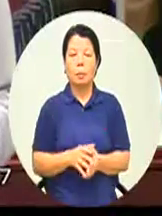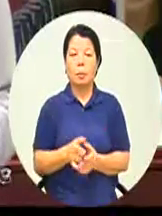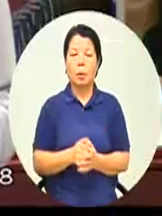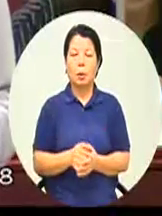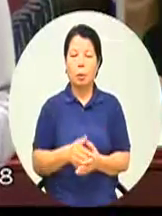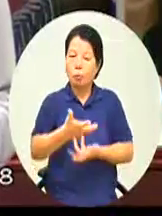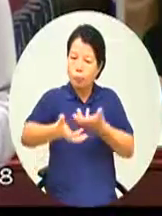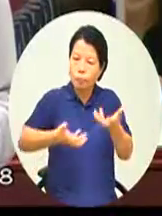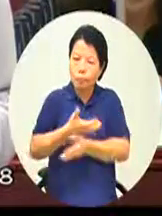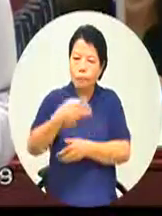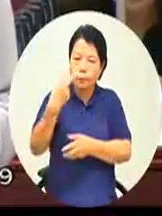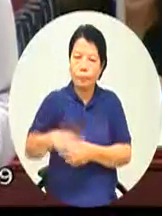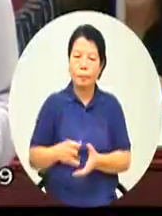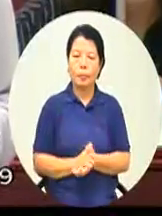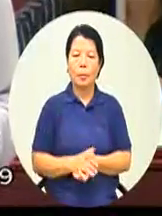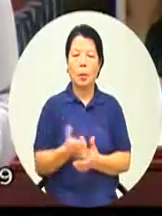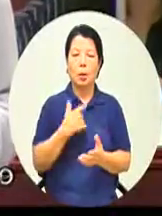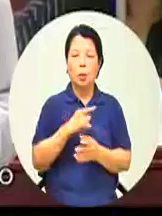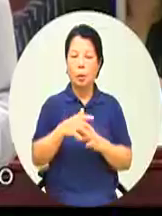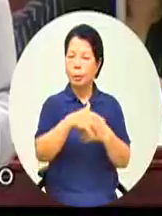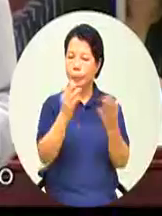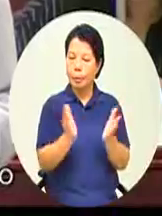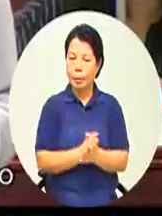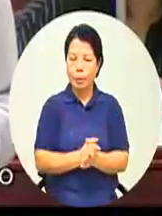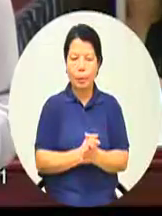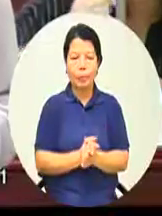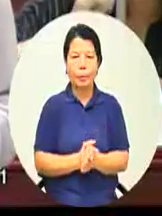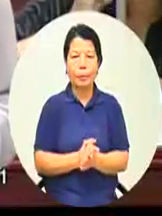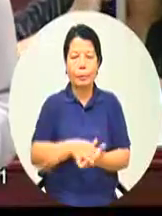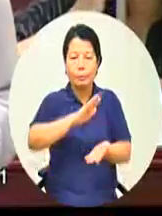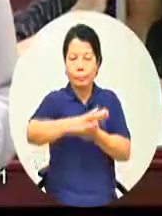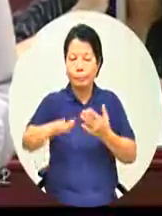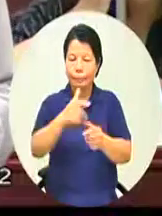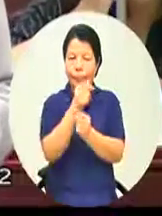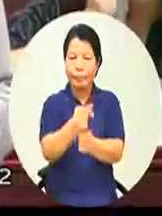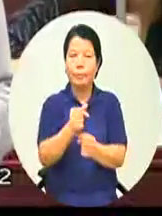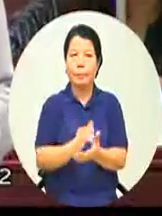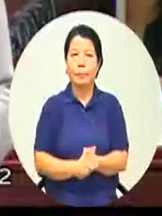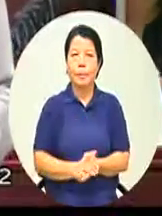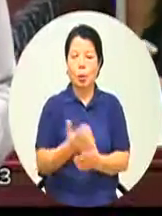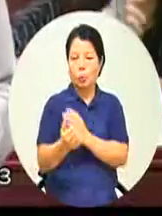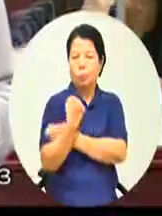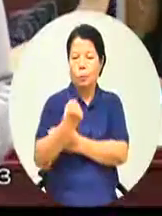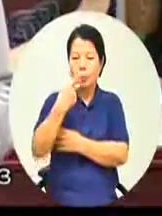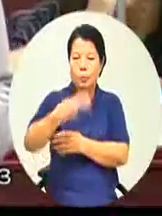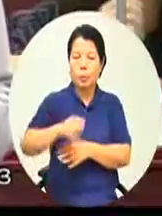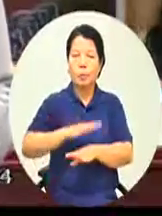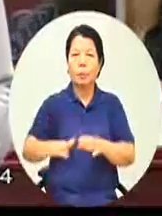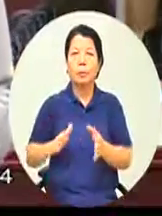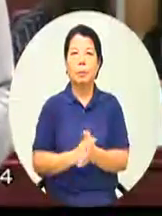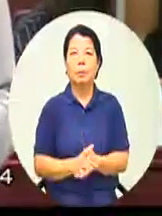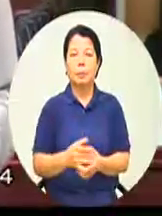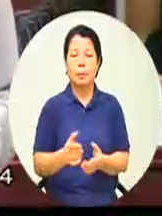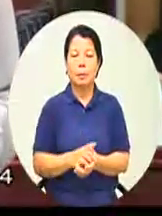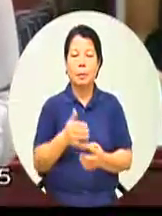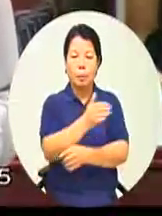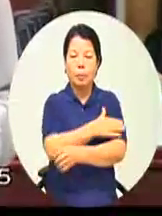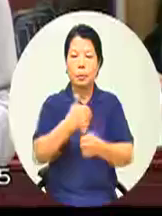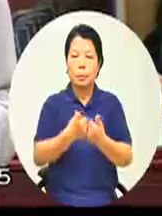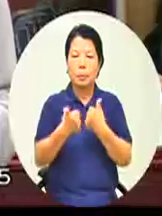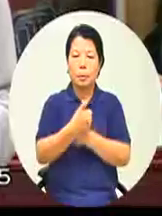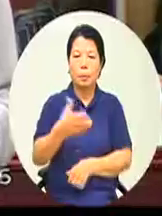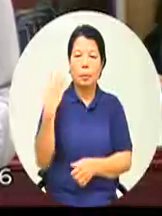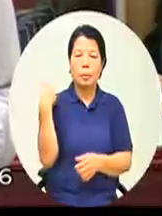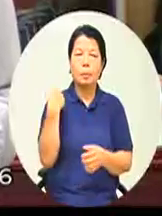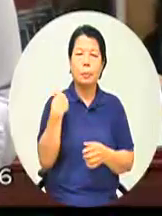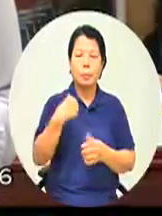沟通，我们希望能够有个圆满的结果啦。这个我们会再来努力。那刚刚陈议员也有关心，就是那个旧市议会的部